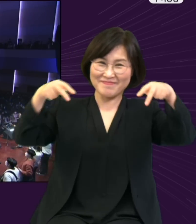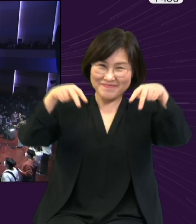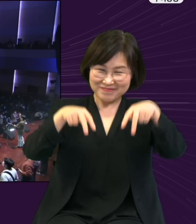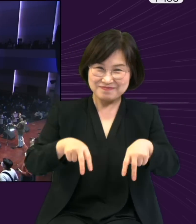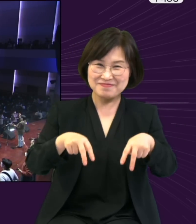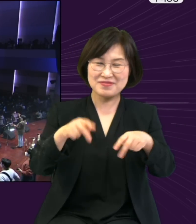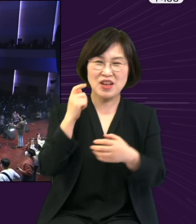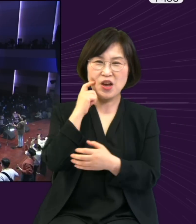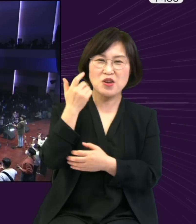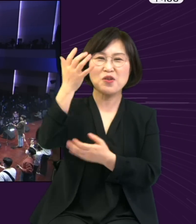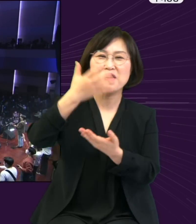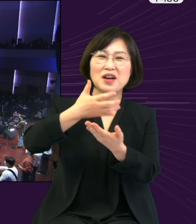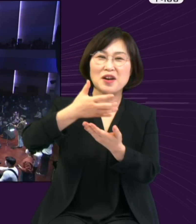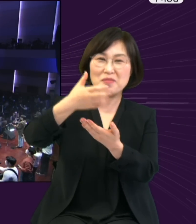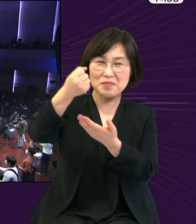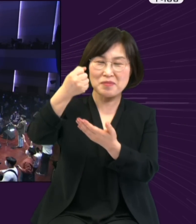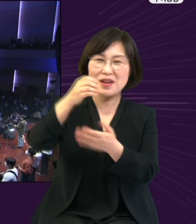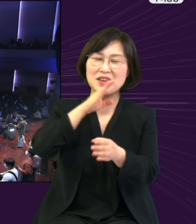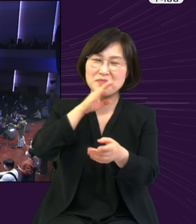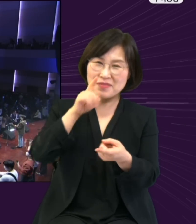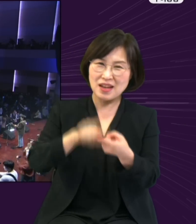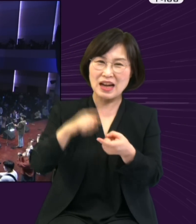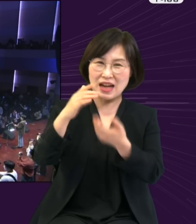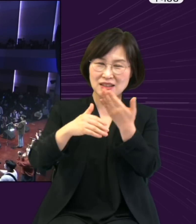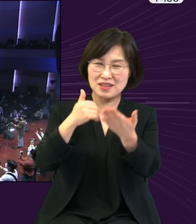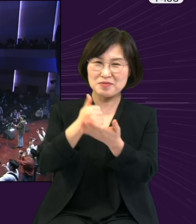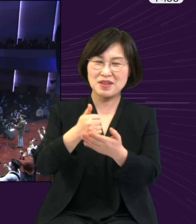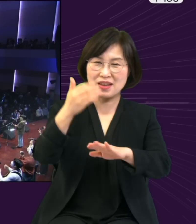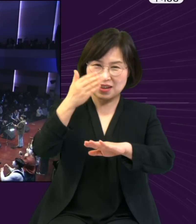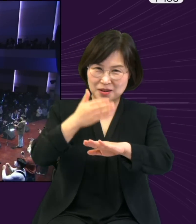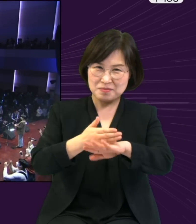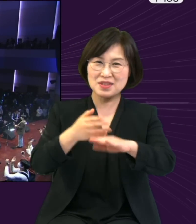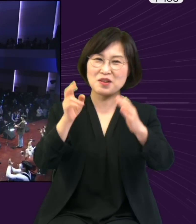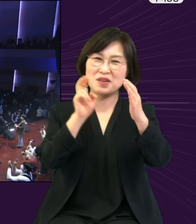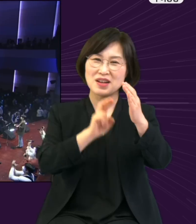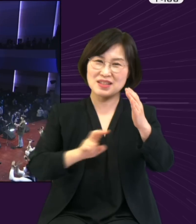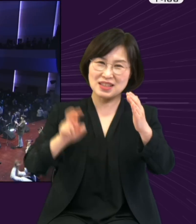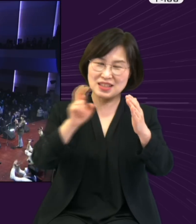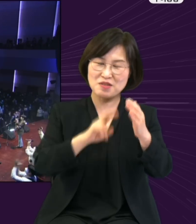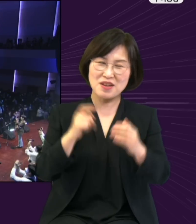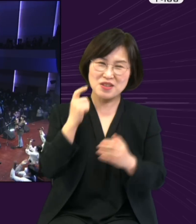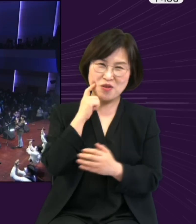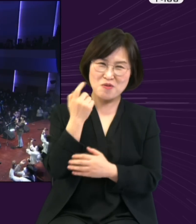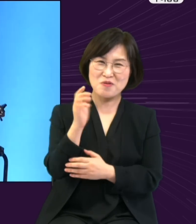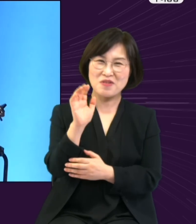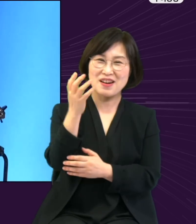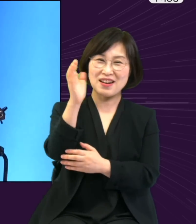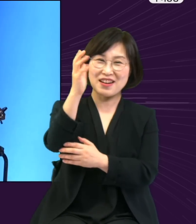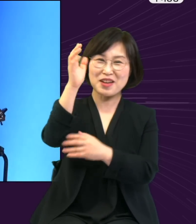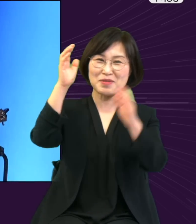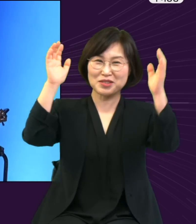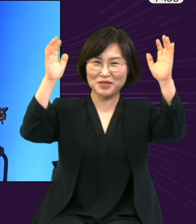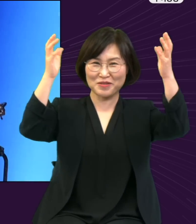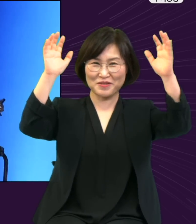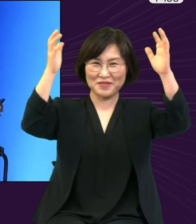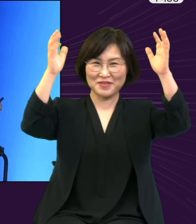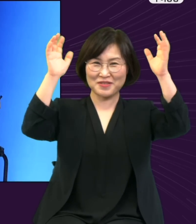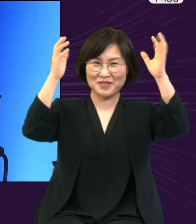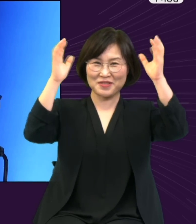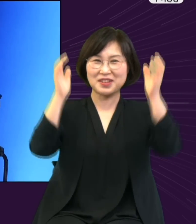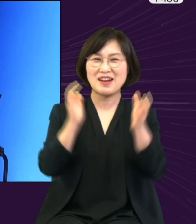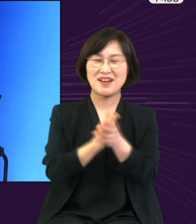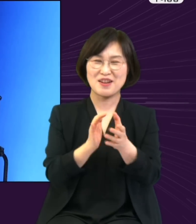합당하신 주님 앞에 우리 감사와 찬양과 영광의 큰 박수 올려드리며 나가겠습니다. 할렐루야.